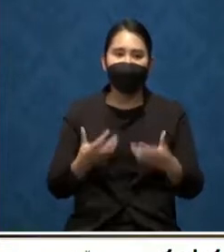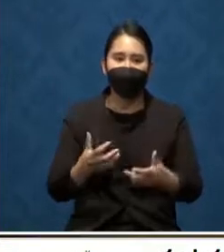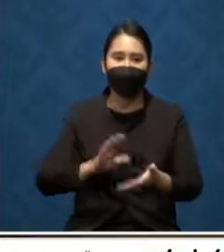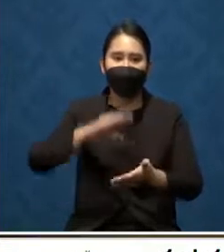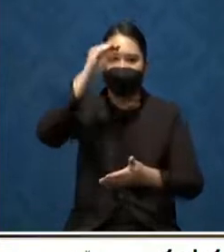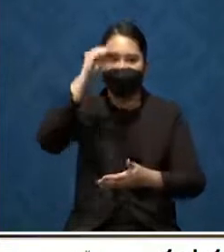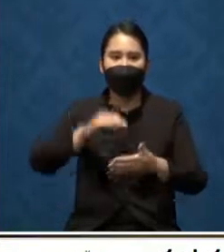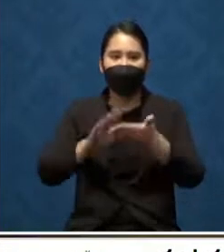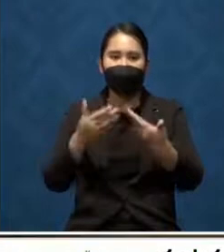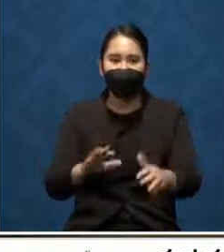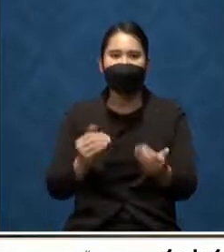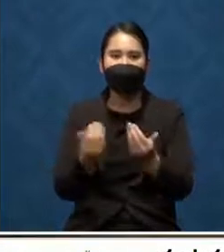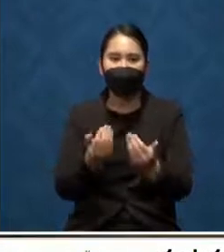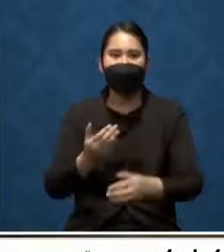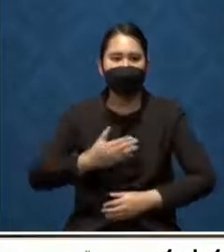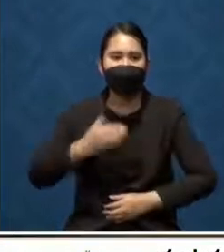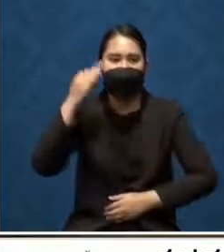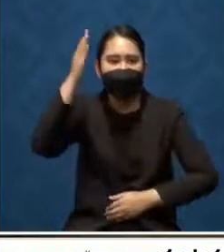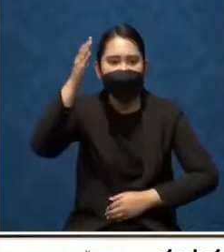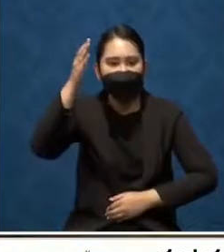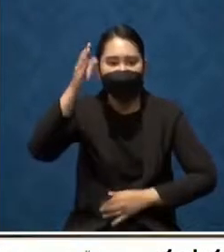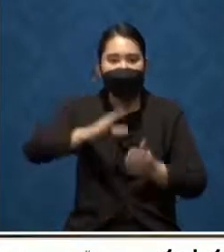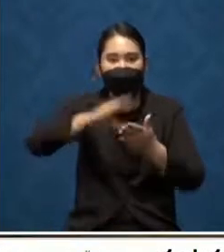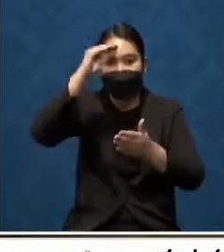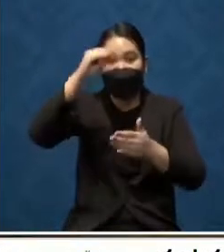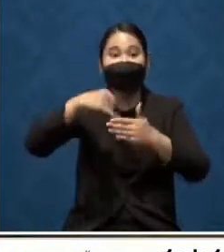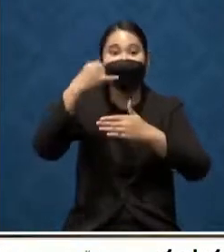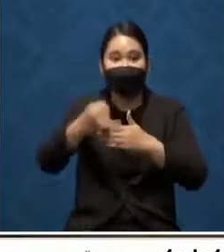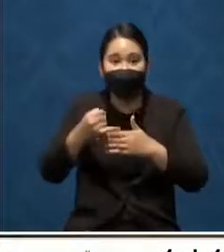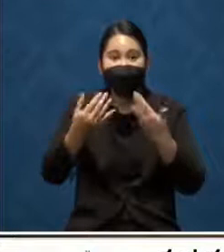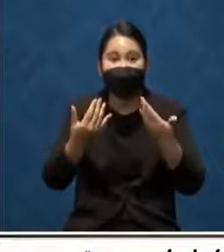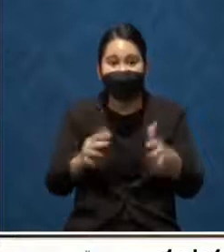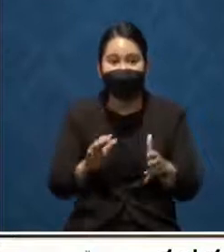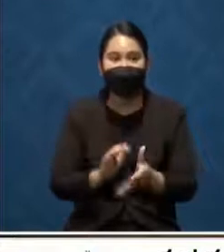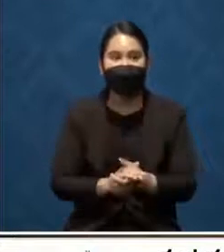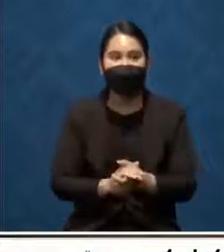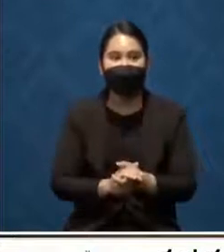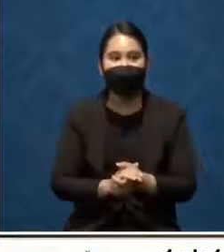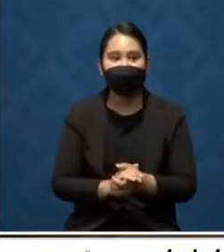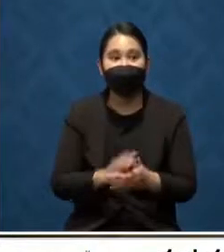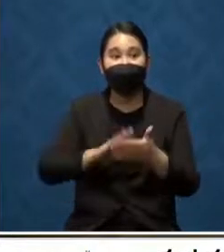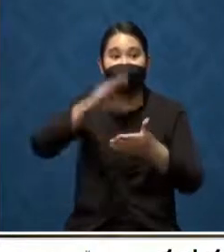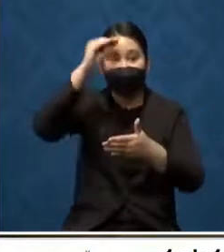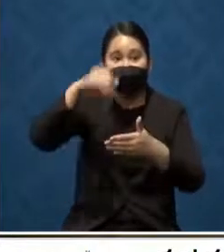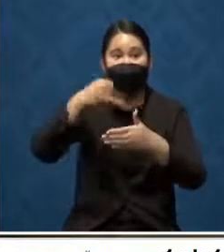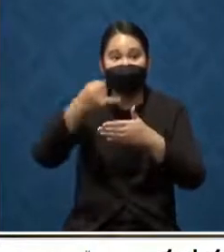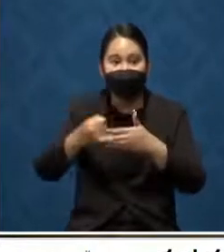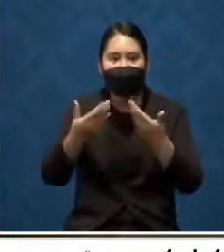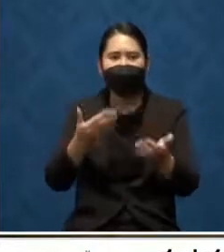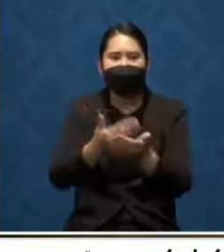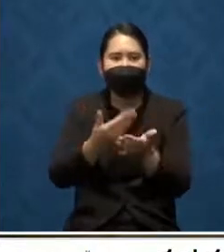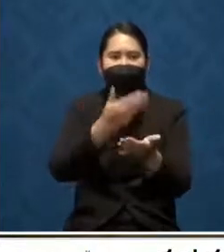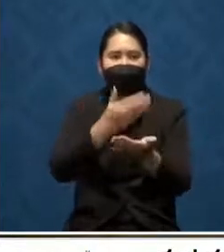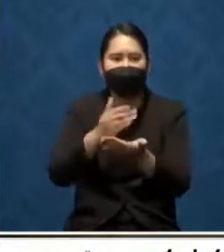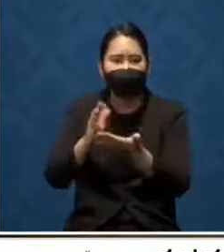ร็ลูก leianiat เขาจบการศึษาเขาจะได้ม fodจากทำ